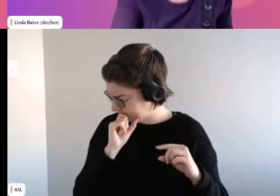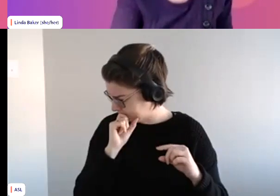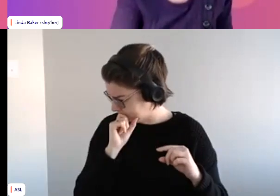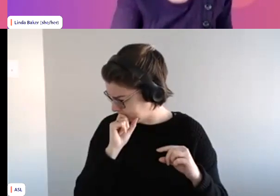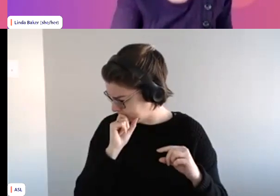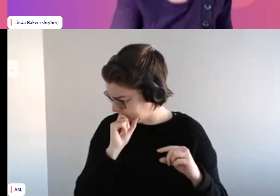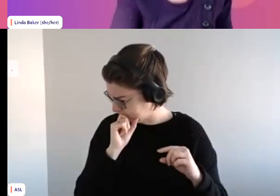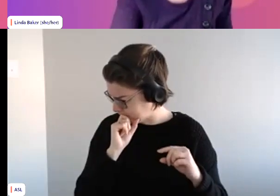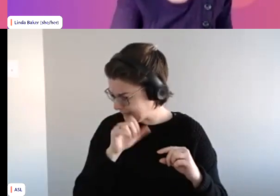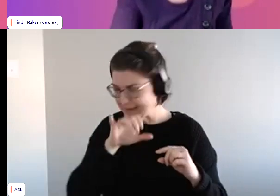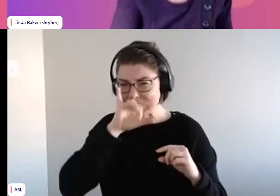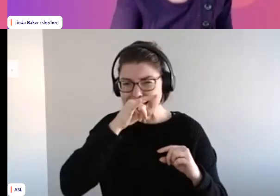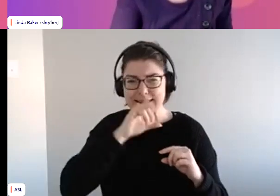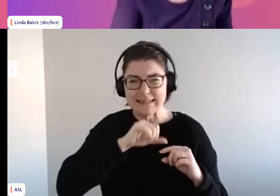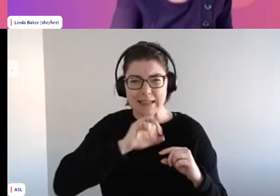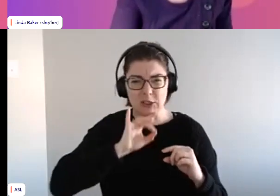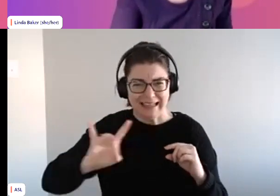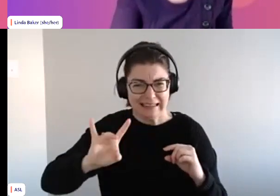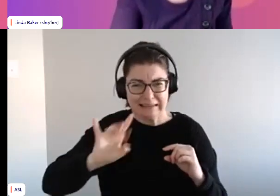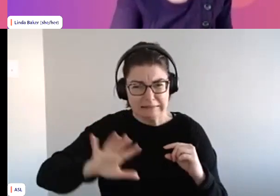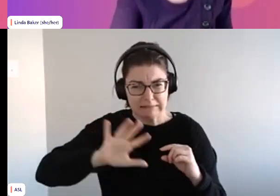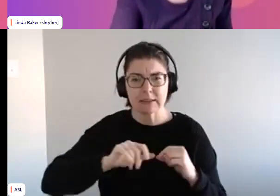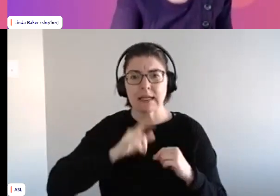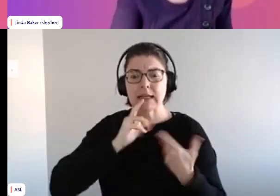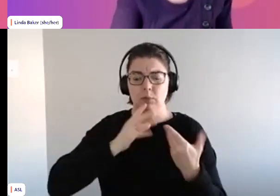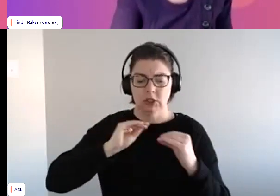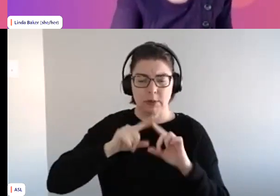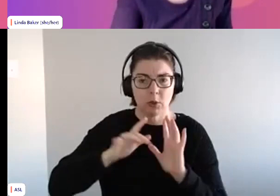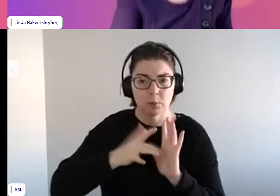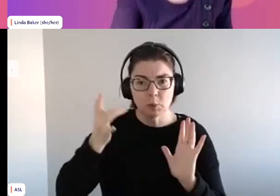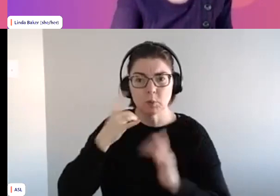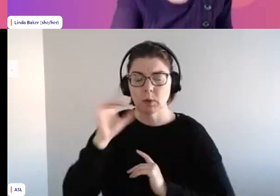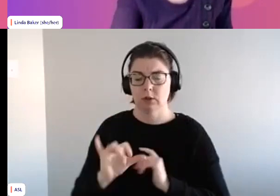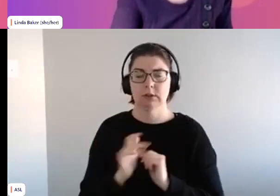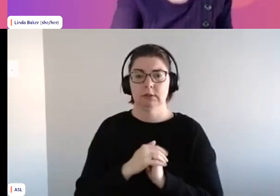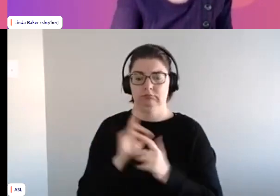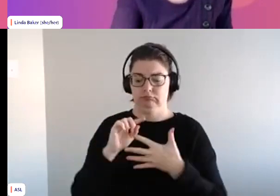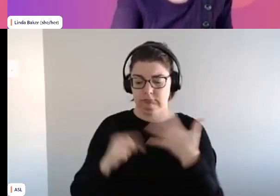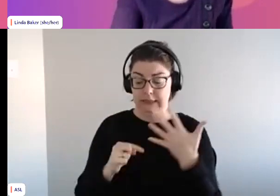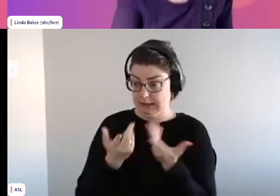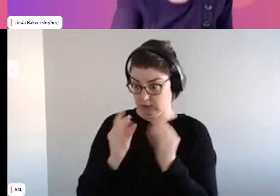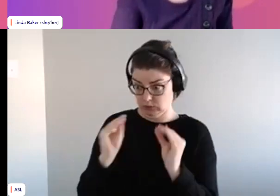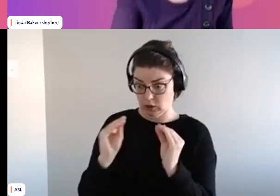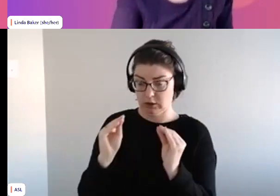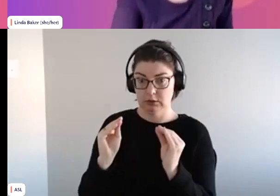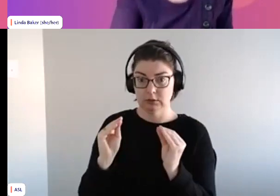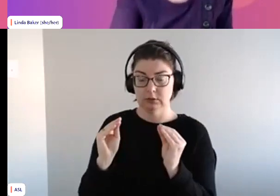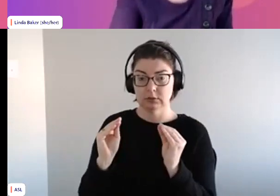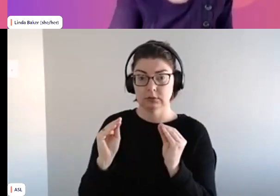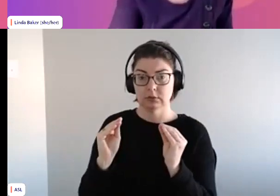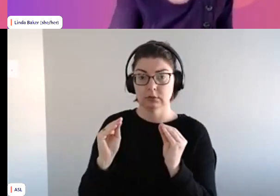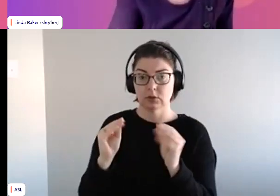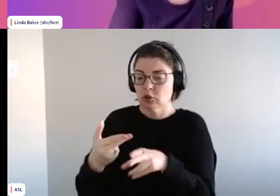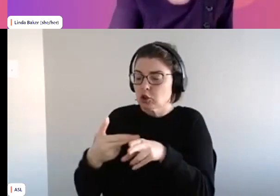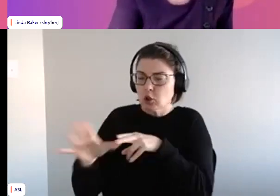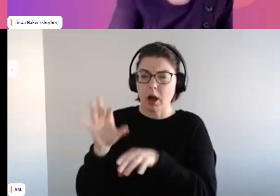je pense qu'il enseignait à des jeunes de 8 ans il leur a parlé de la violence la maltraitance dans